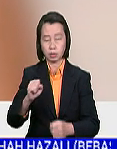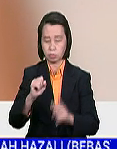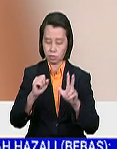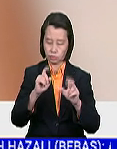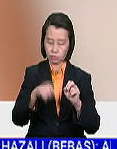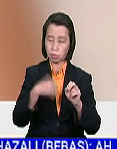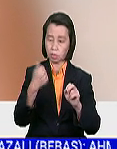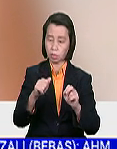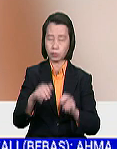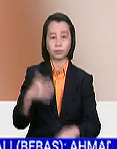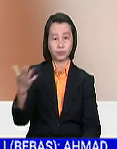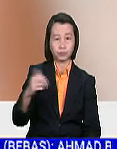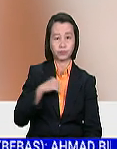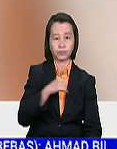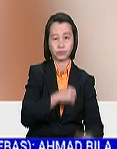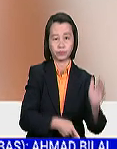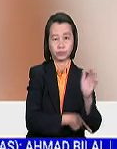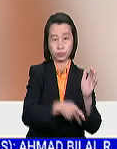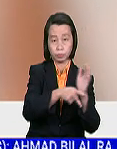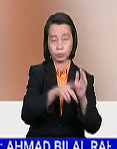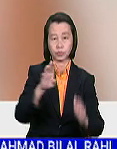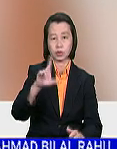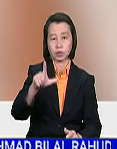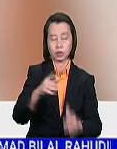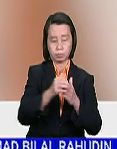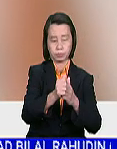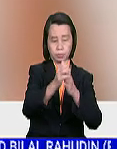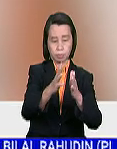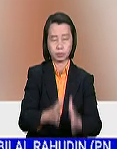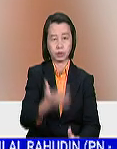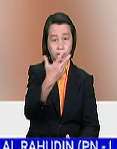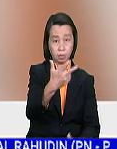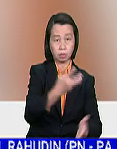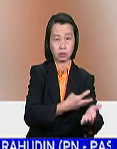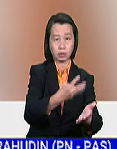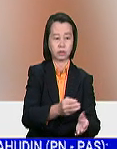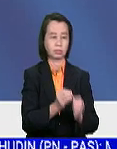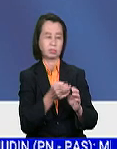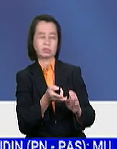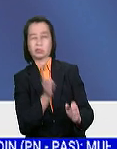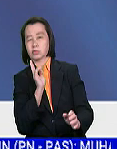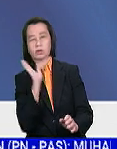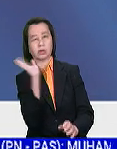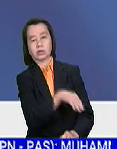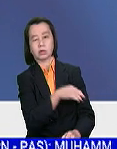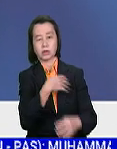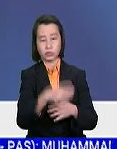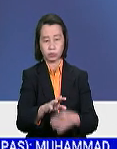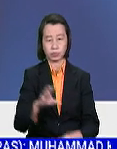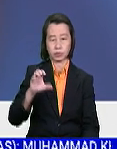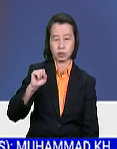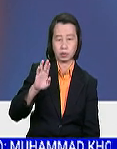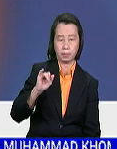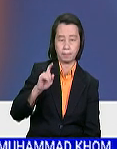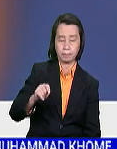Beliau yang juga ahli parlimen ladatu menjadi pemimpin ketiga warisan ia meninggalkan Pati itu sudah puasa dan Sebatik